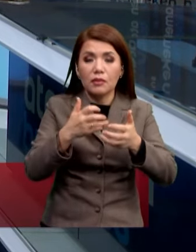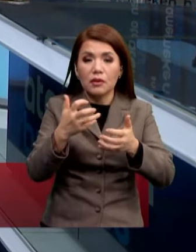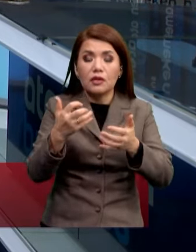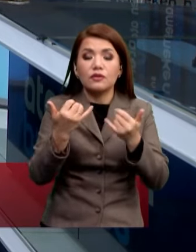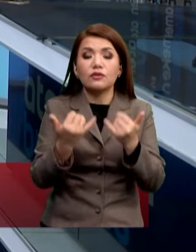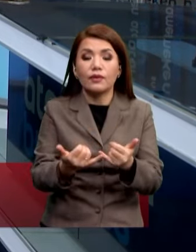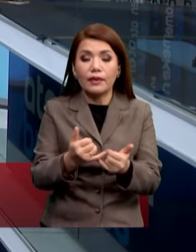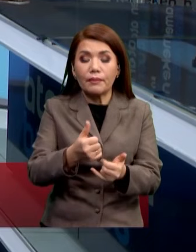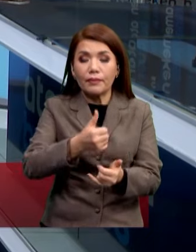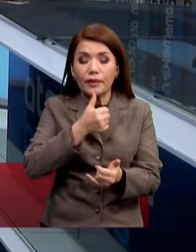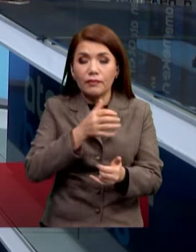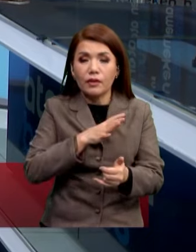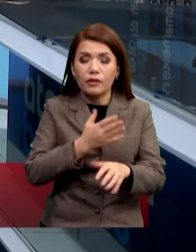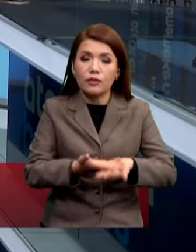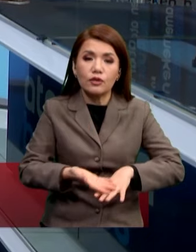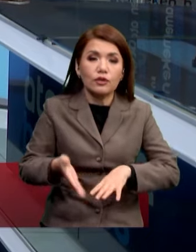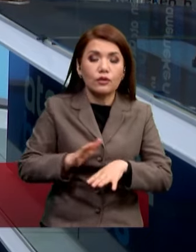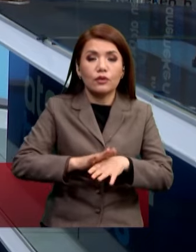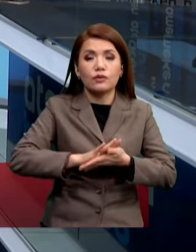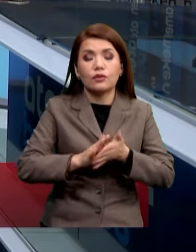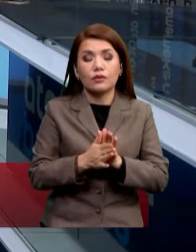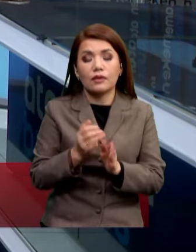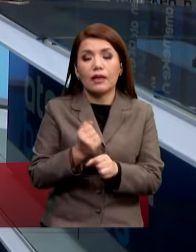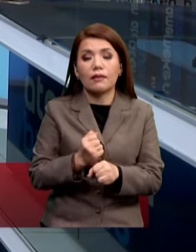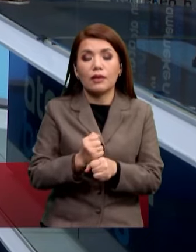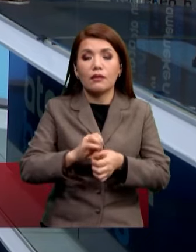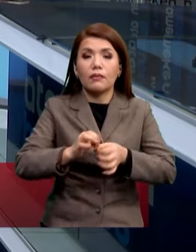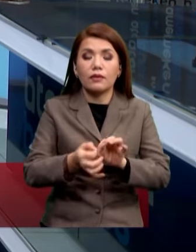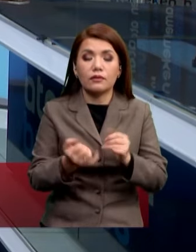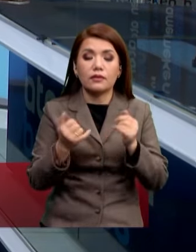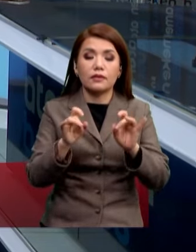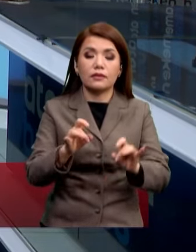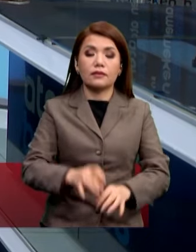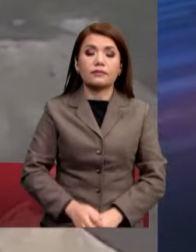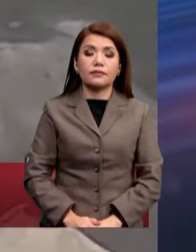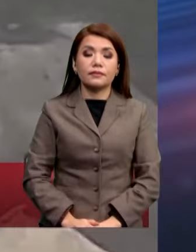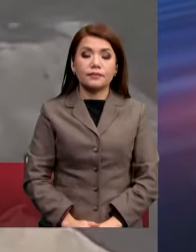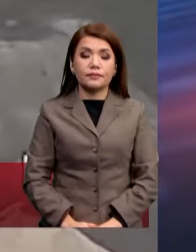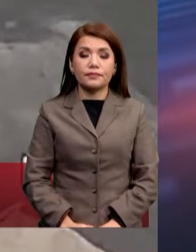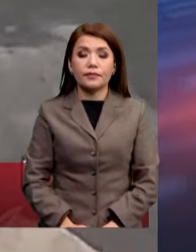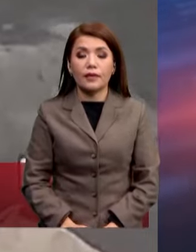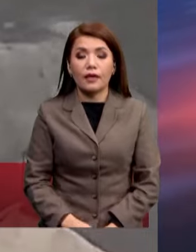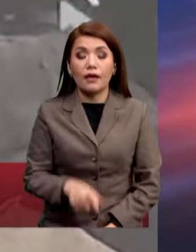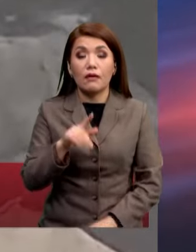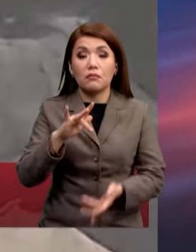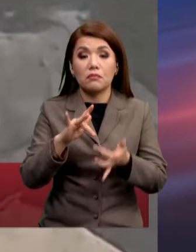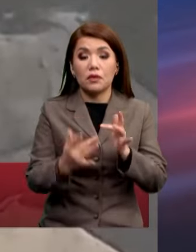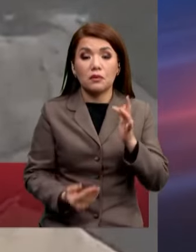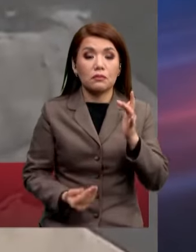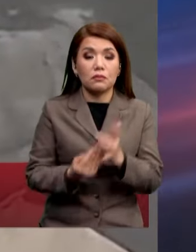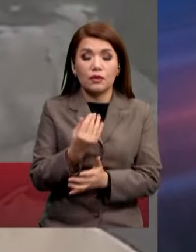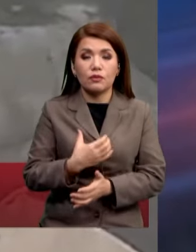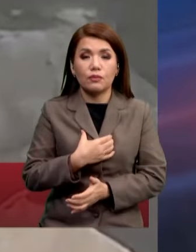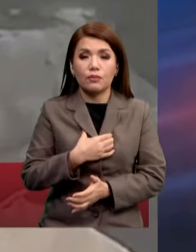Спасатели работают в экстремально тяжелых условиях. Евгения Мягченко с подробностями. В сети появились страшные